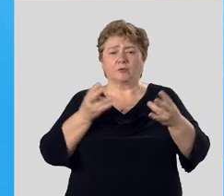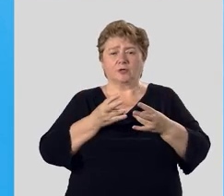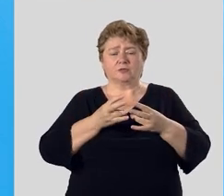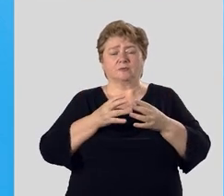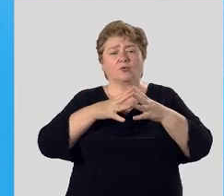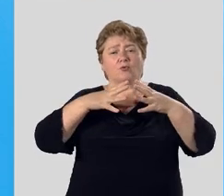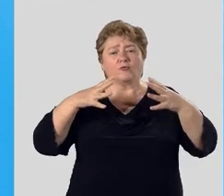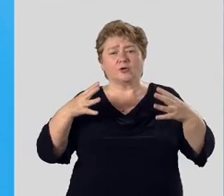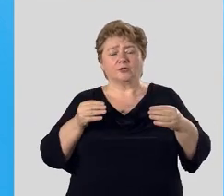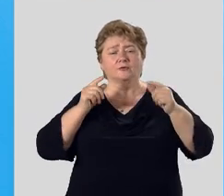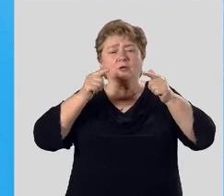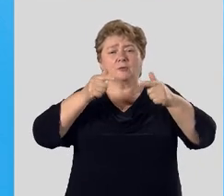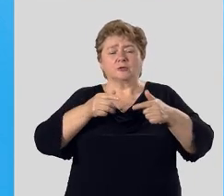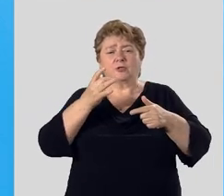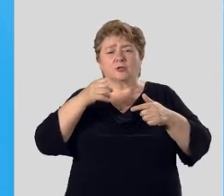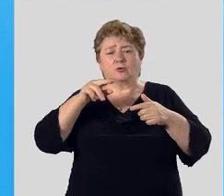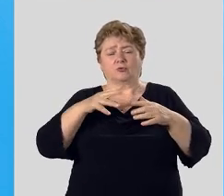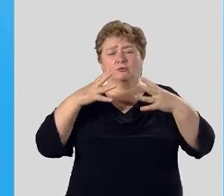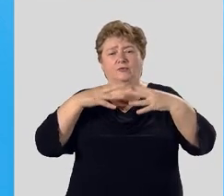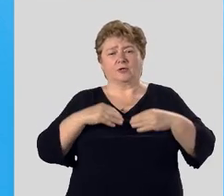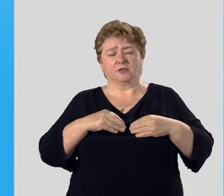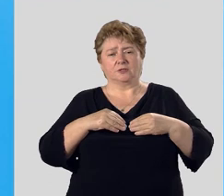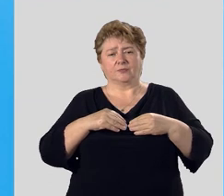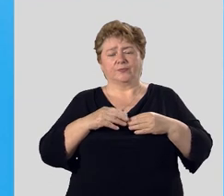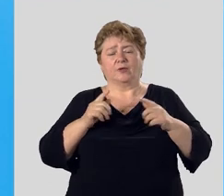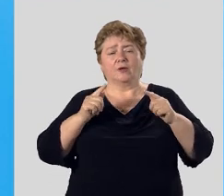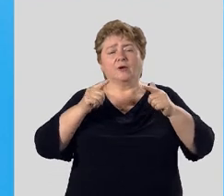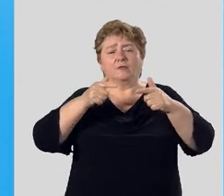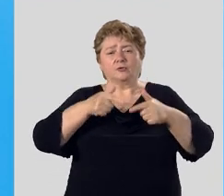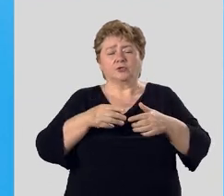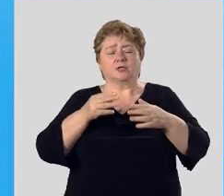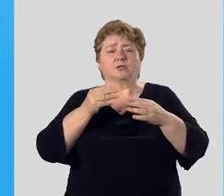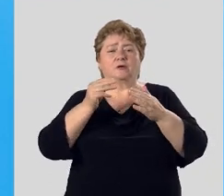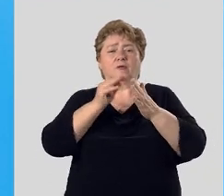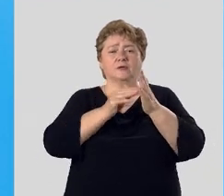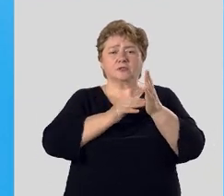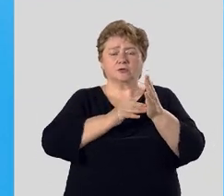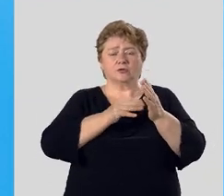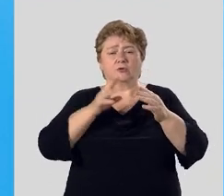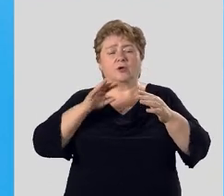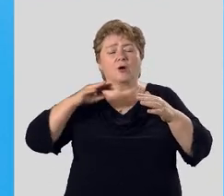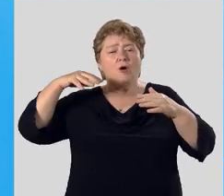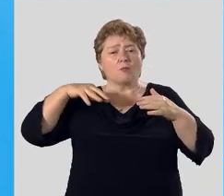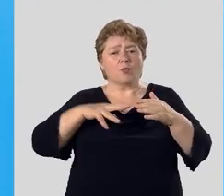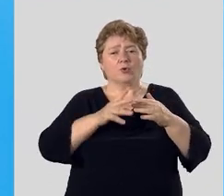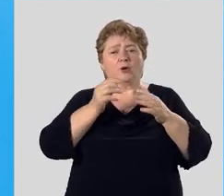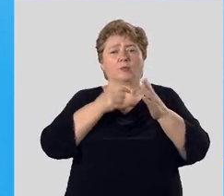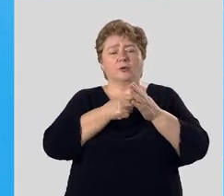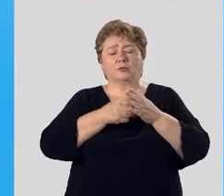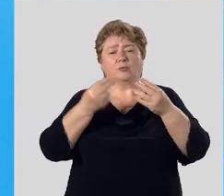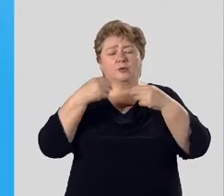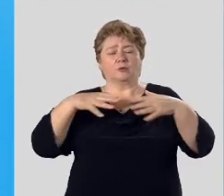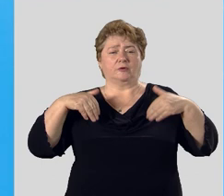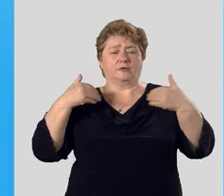необходимо увеличивать поступление йода в организм, включать в рацион морепродукты и принимать